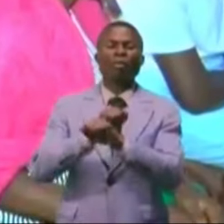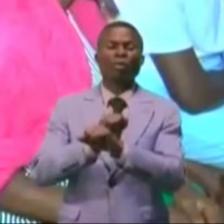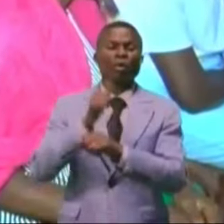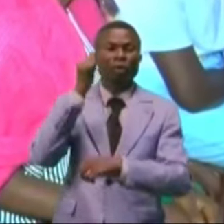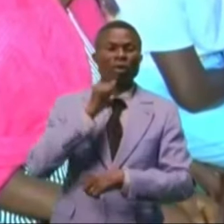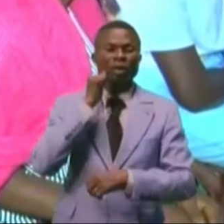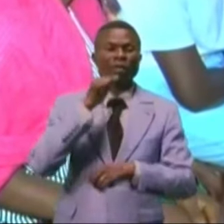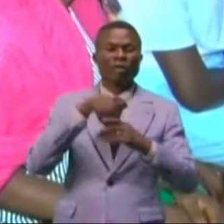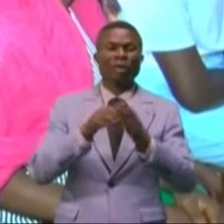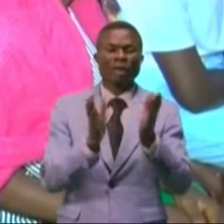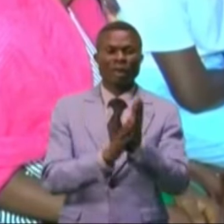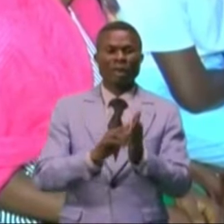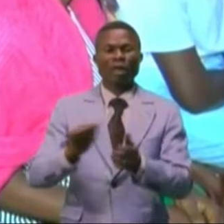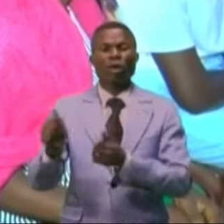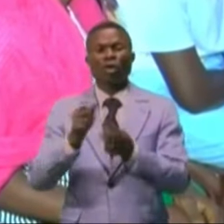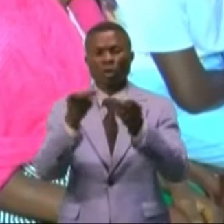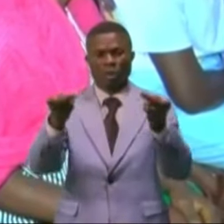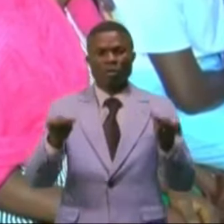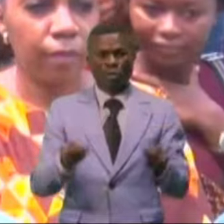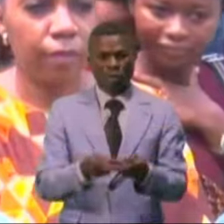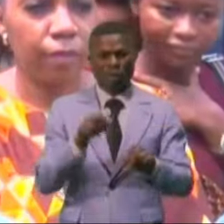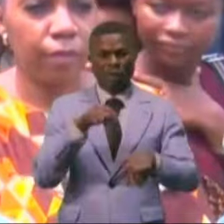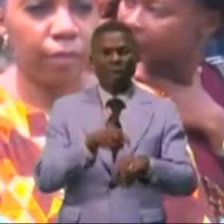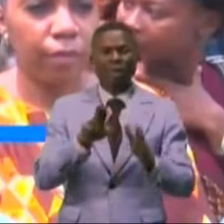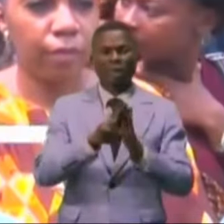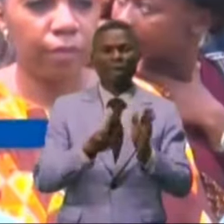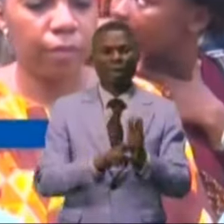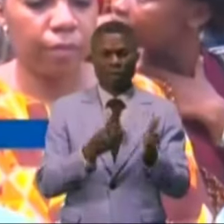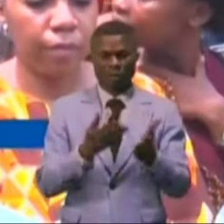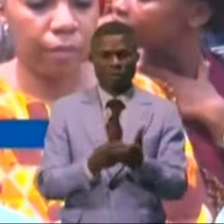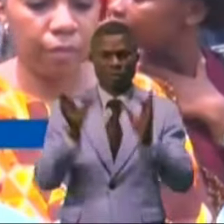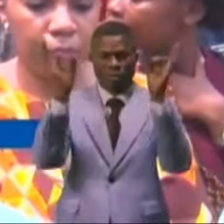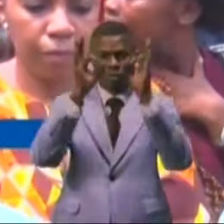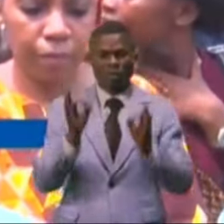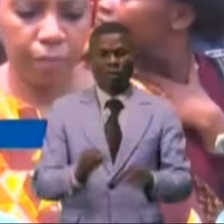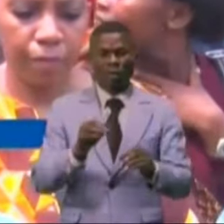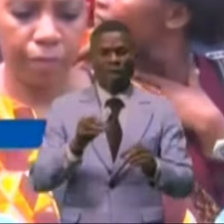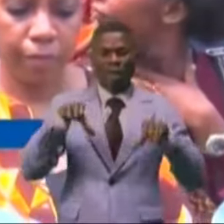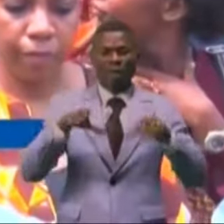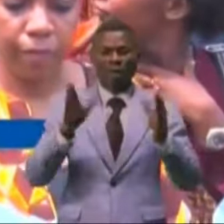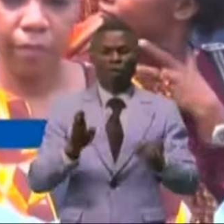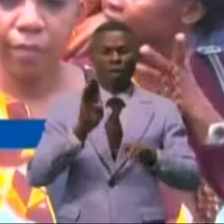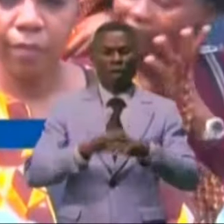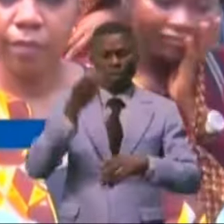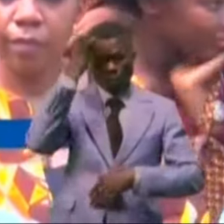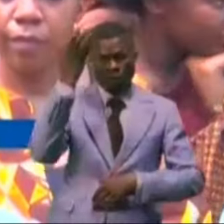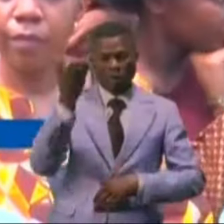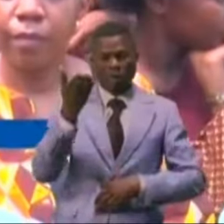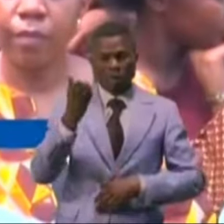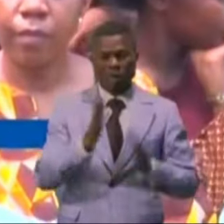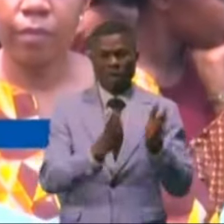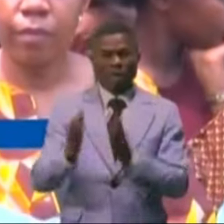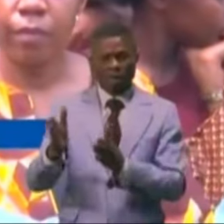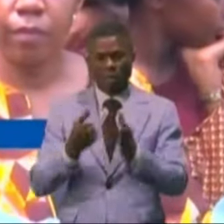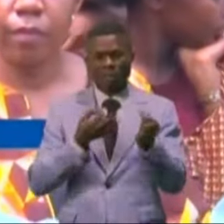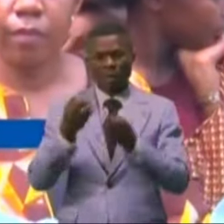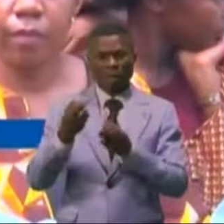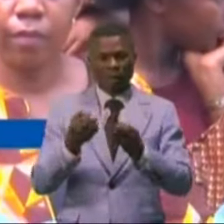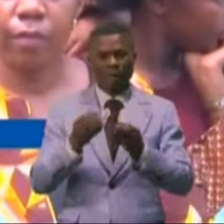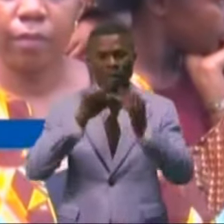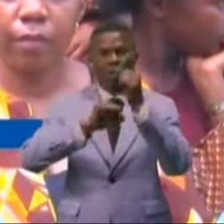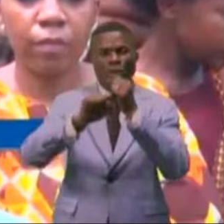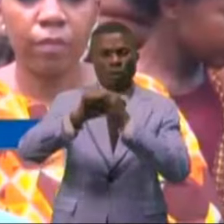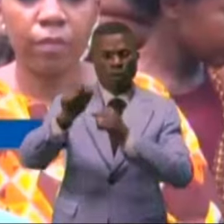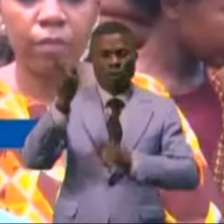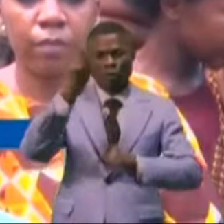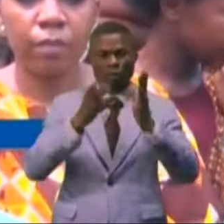l'école ou autre milieu pendant les règles. La Fédération de la diaspora congolaise a pour but d'aider au maximum notre